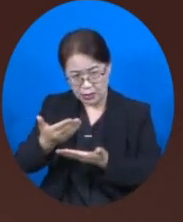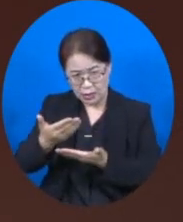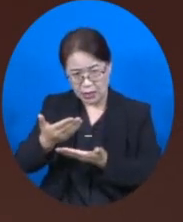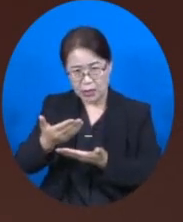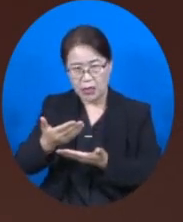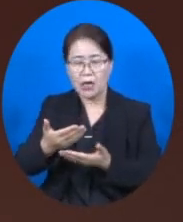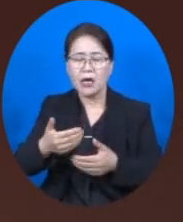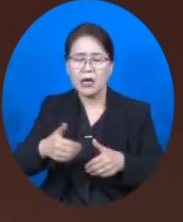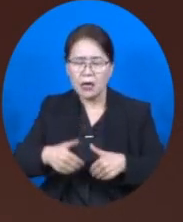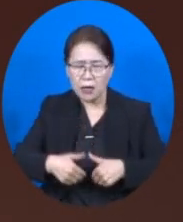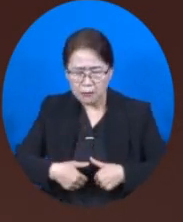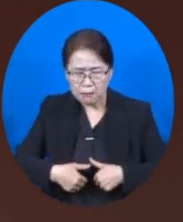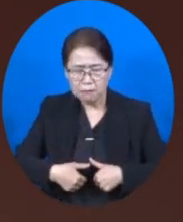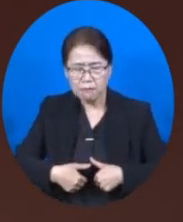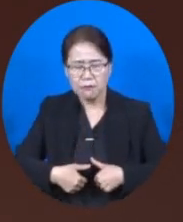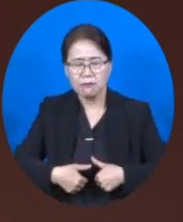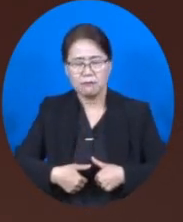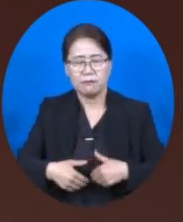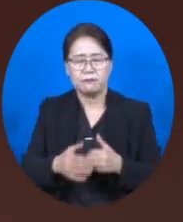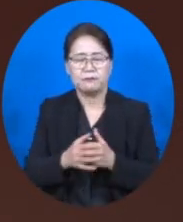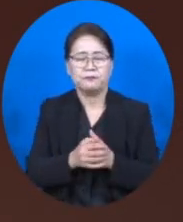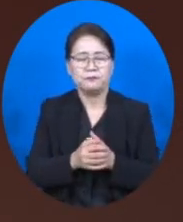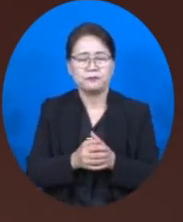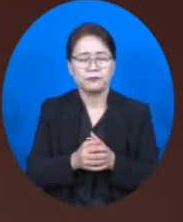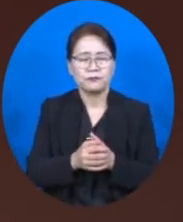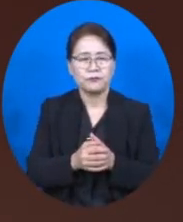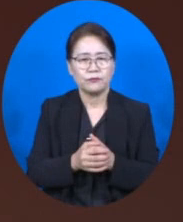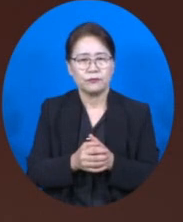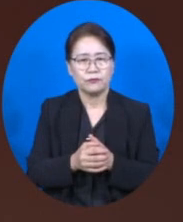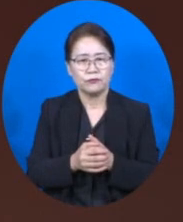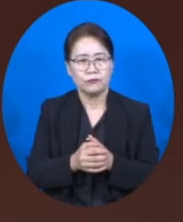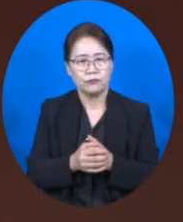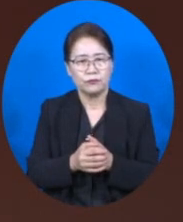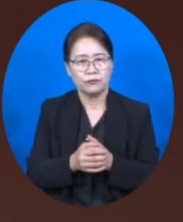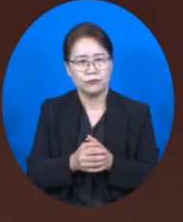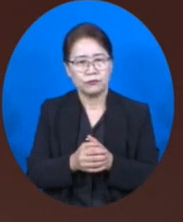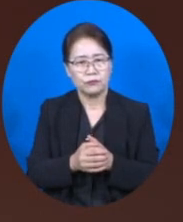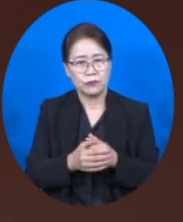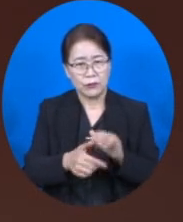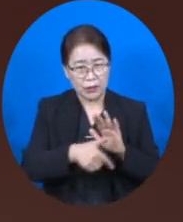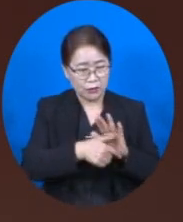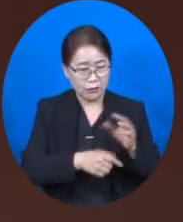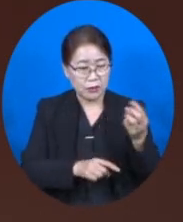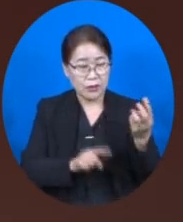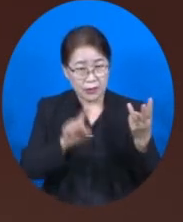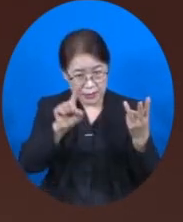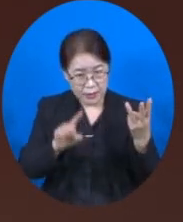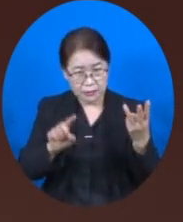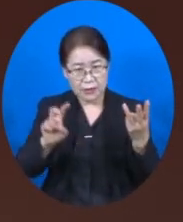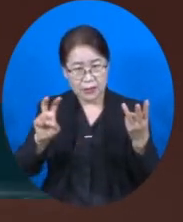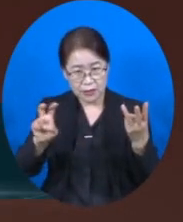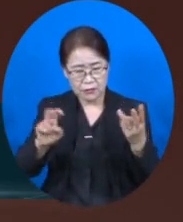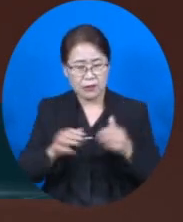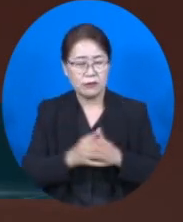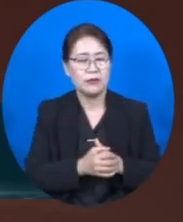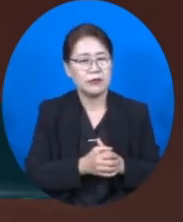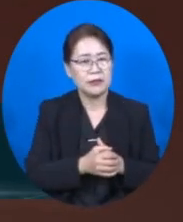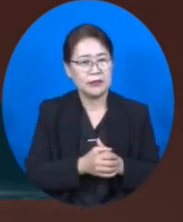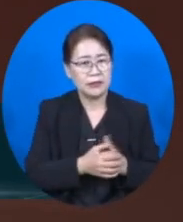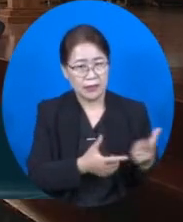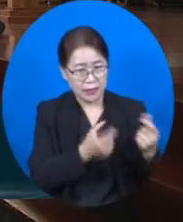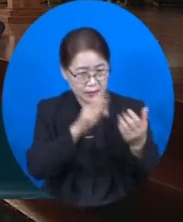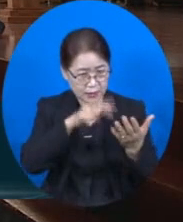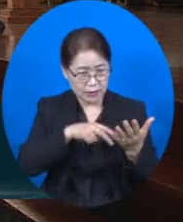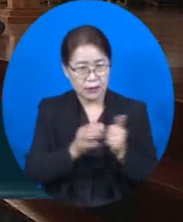관계를 누리도록 하기 위해서라고 하는 것입니다 그래서 요한계시록 3장 20절에 우리가 자라는 말씀이 있어요 다